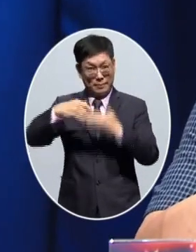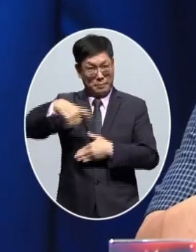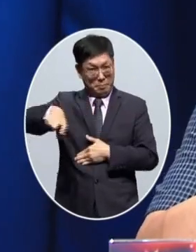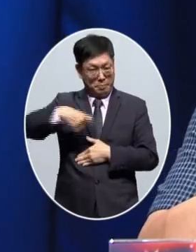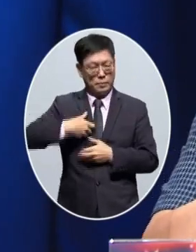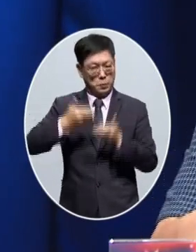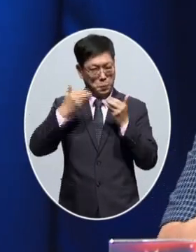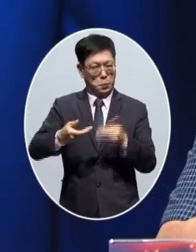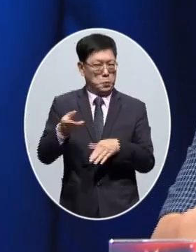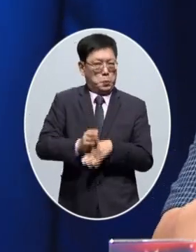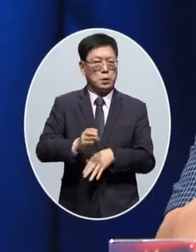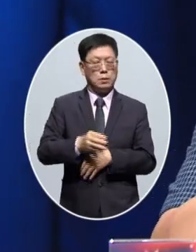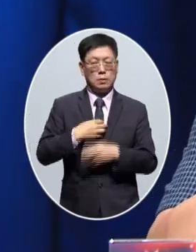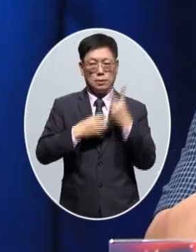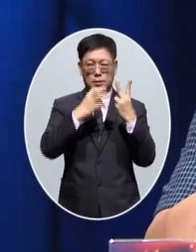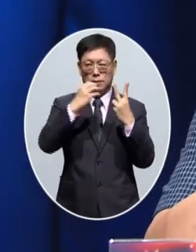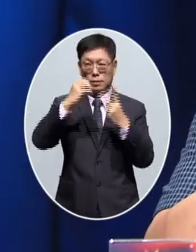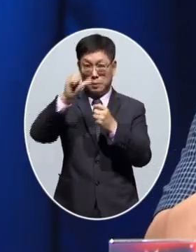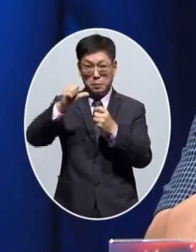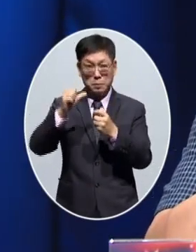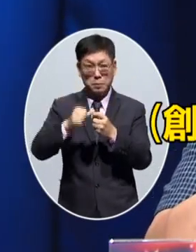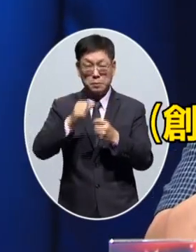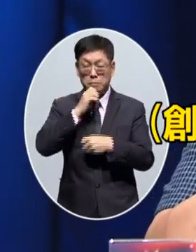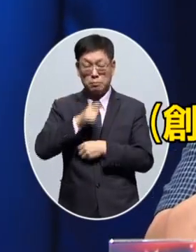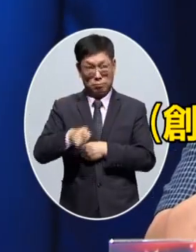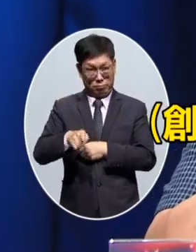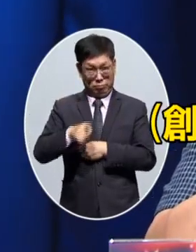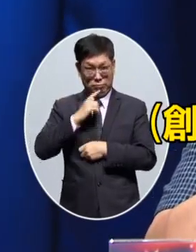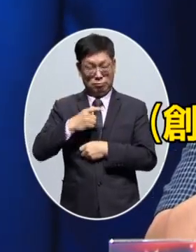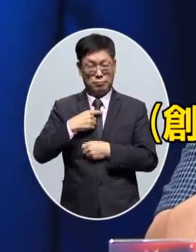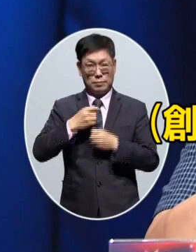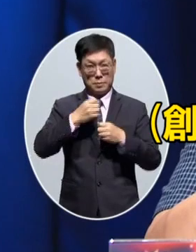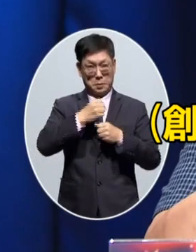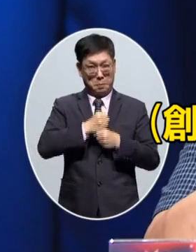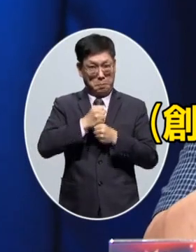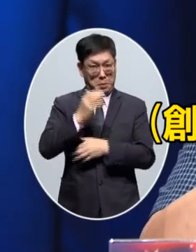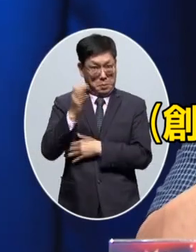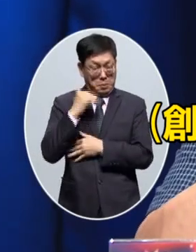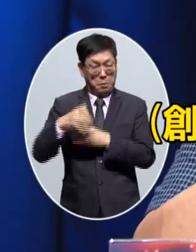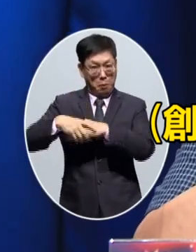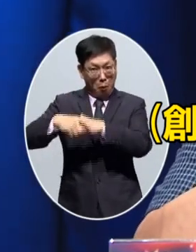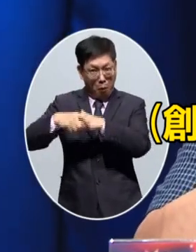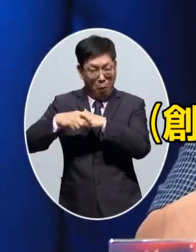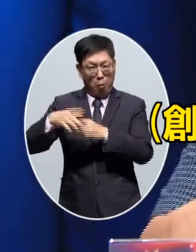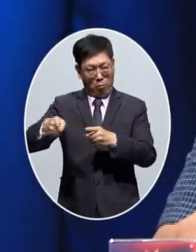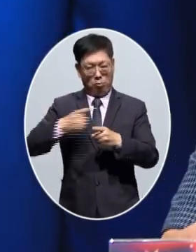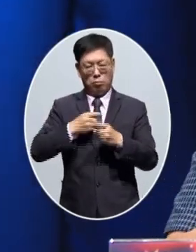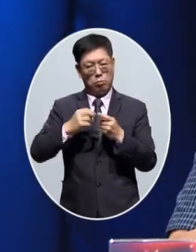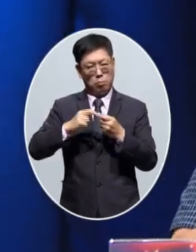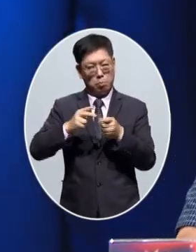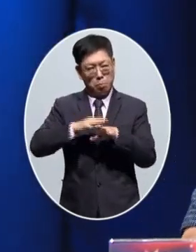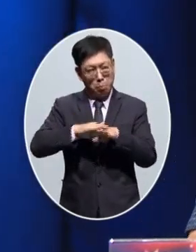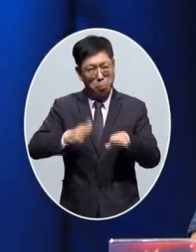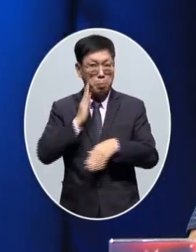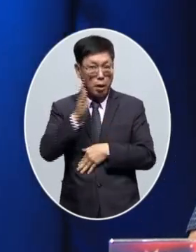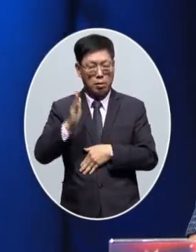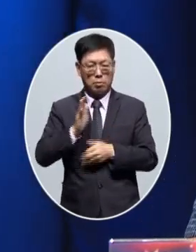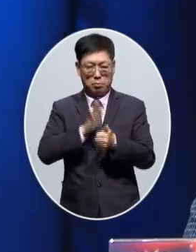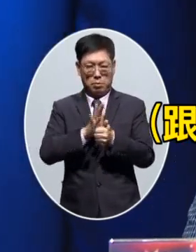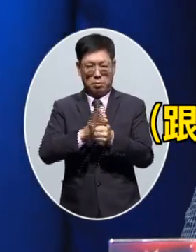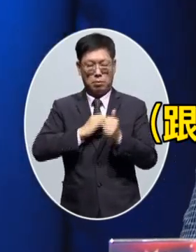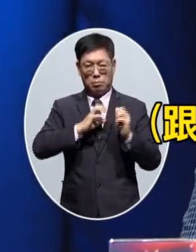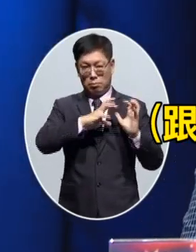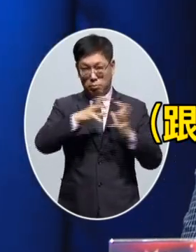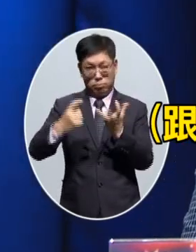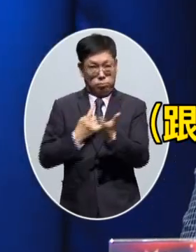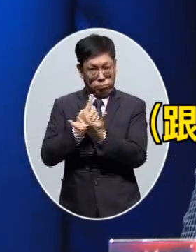主张和理念，身体力行掏出家产为了救党救国救两岸，但是呢他就是选不上。所以既